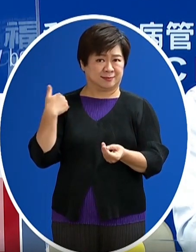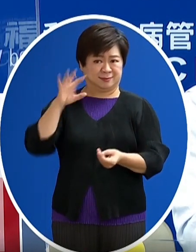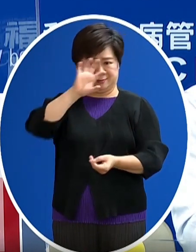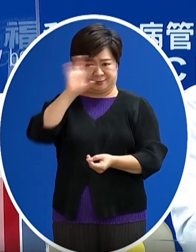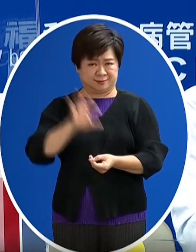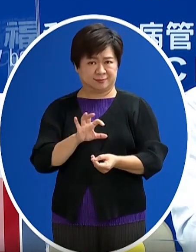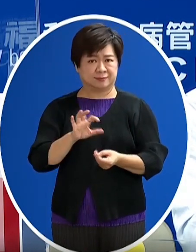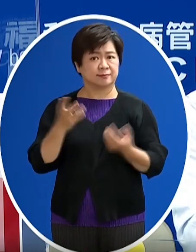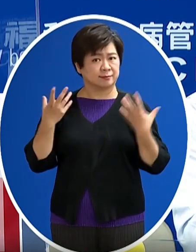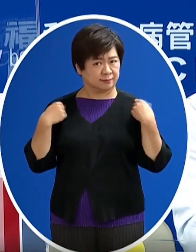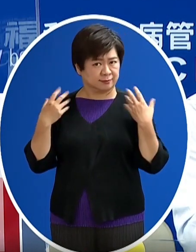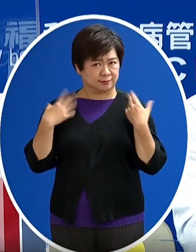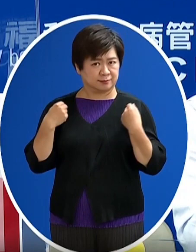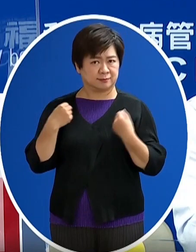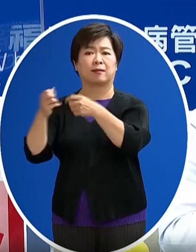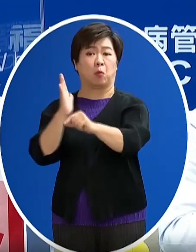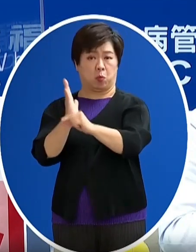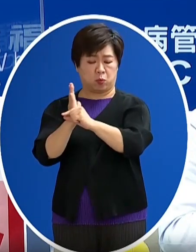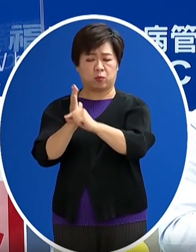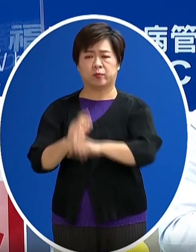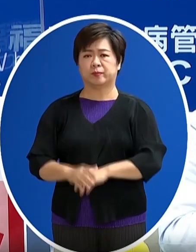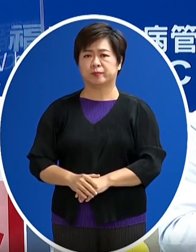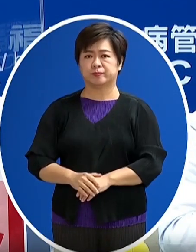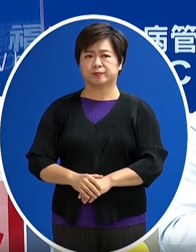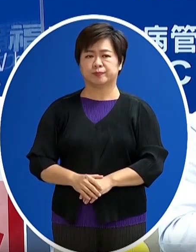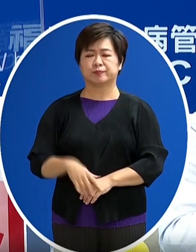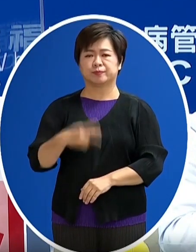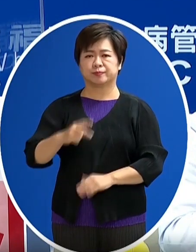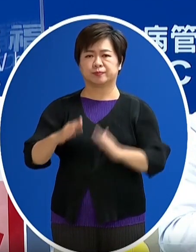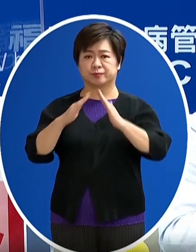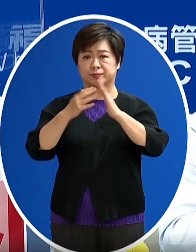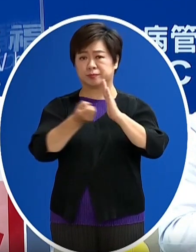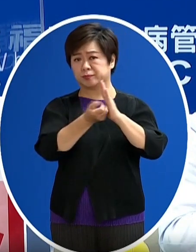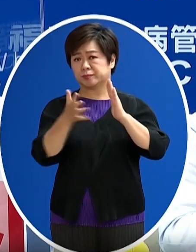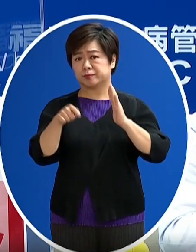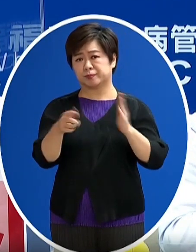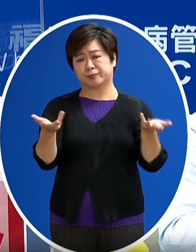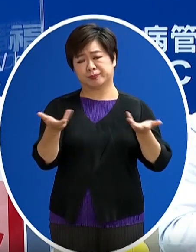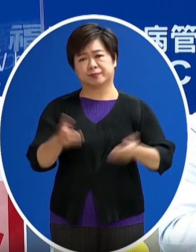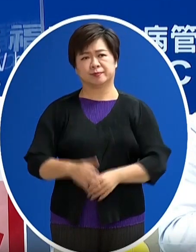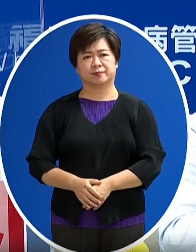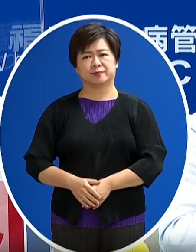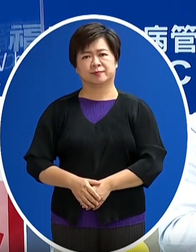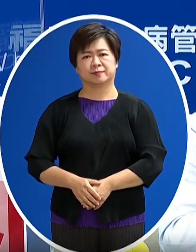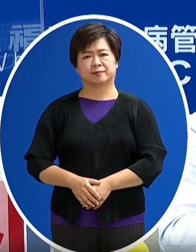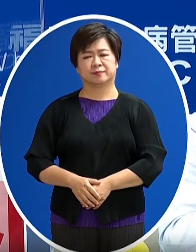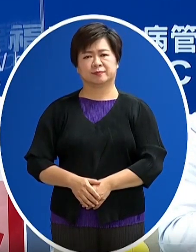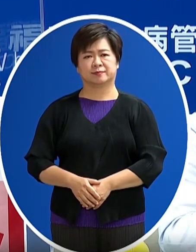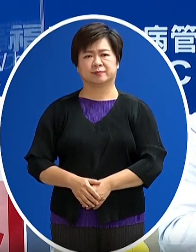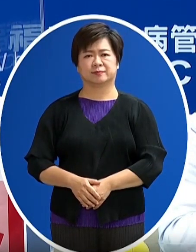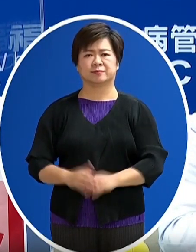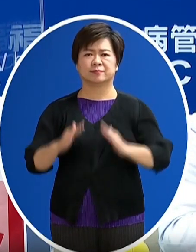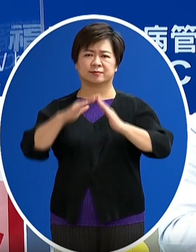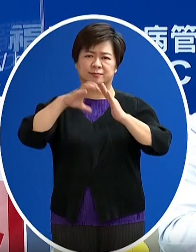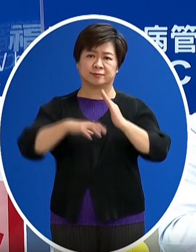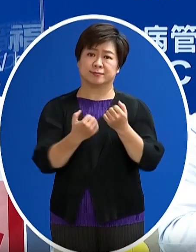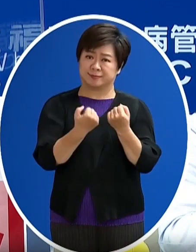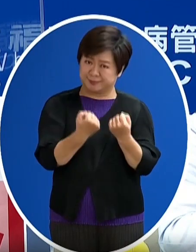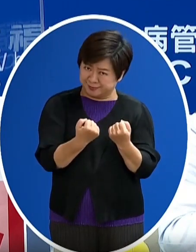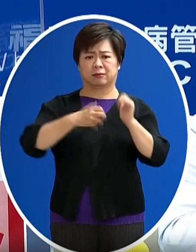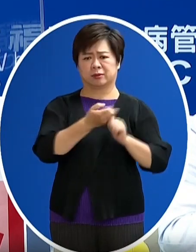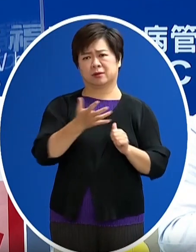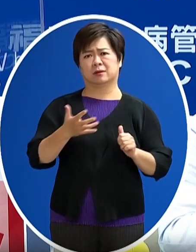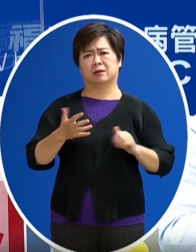行动要落实去做。家庭的群聚的案件都在家庭里面感染